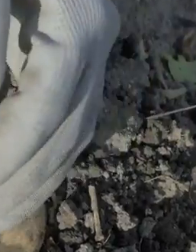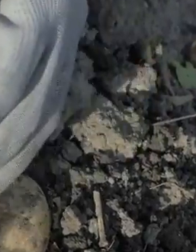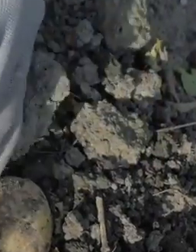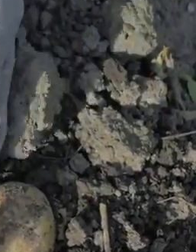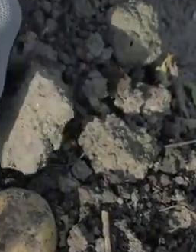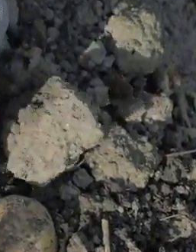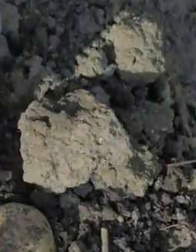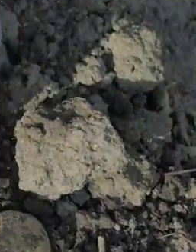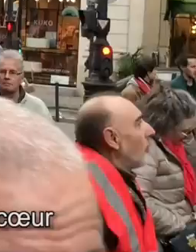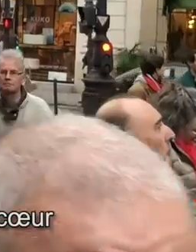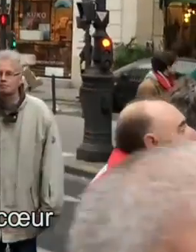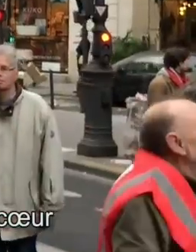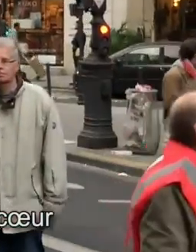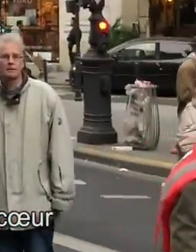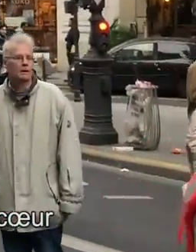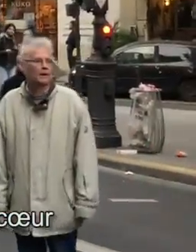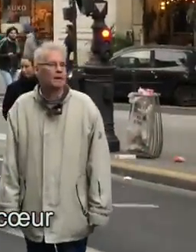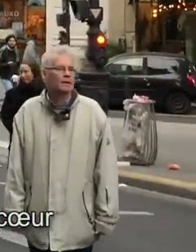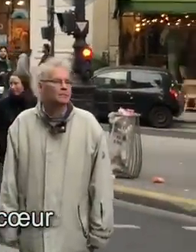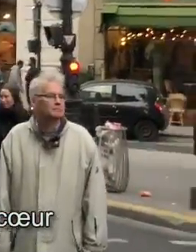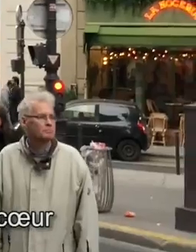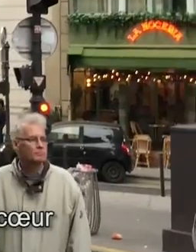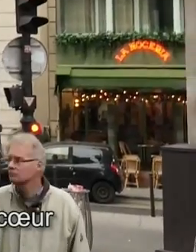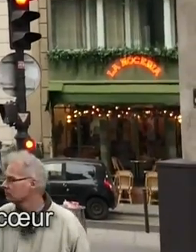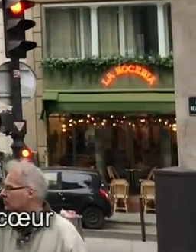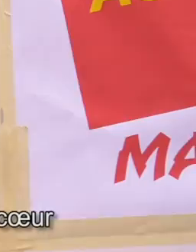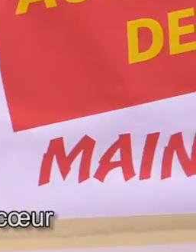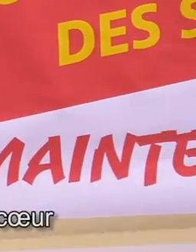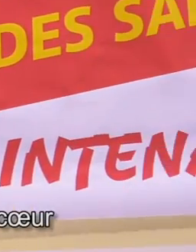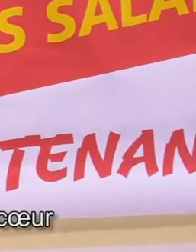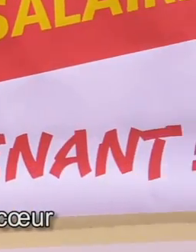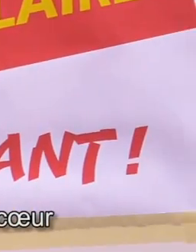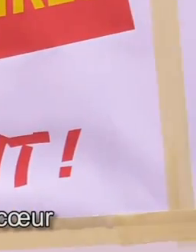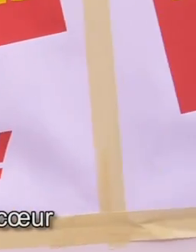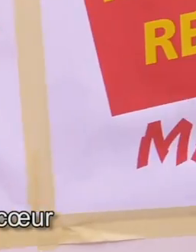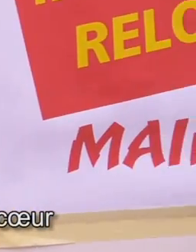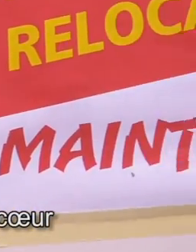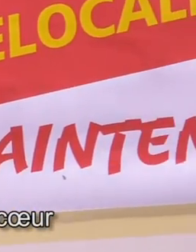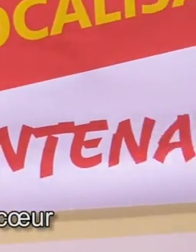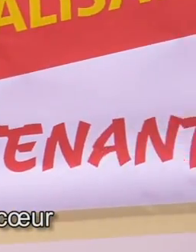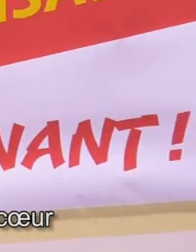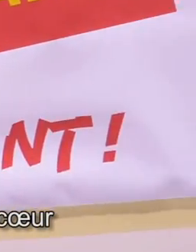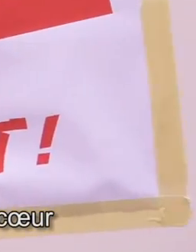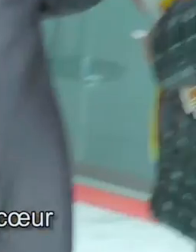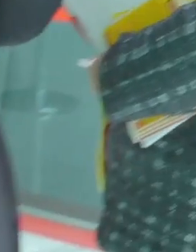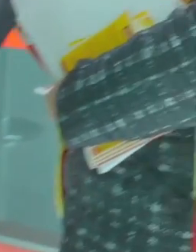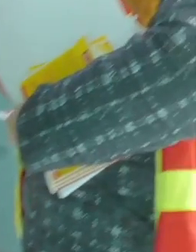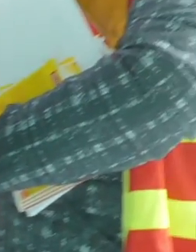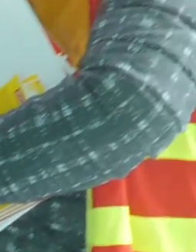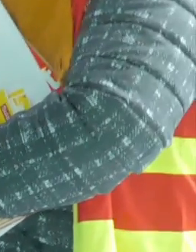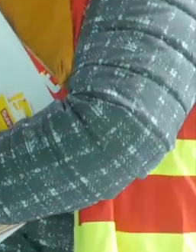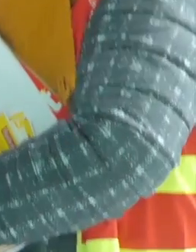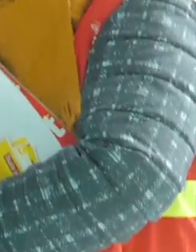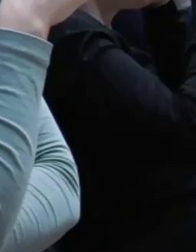et des populations. Continuer la bataille pour l'augmentation du salaire brut au cœur de l'affrontement de la répartition des richesses,